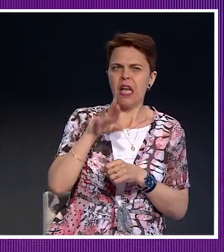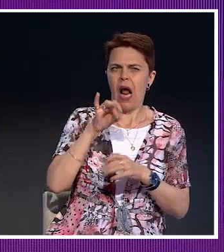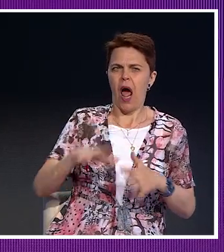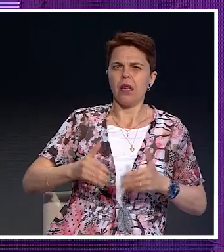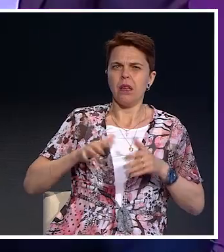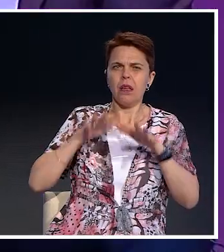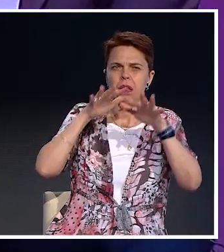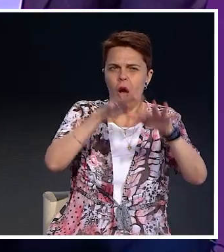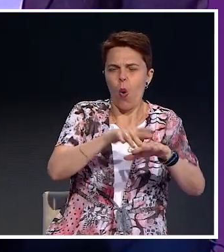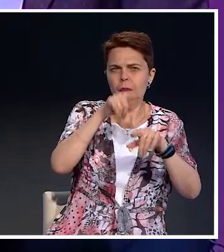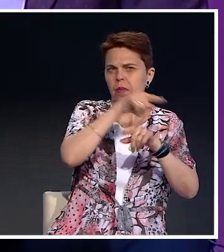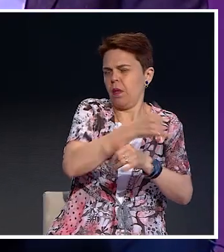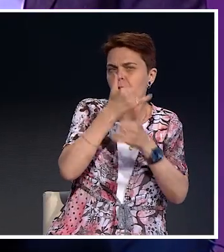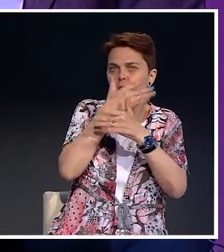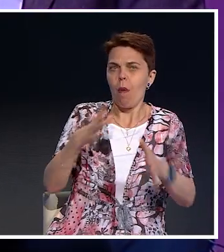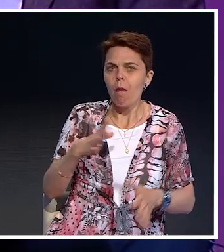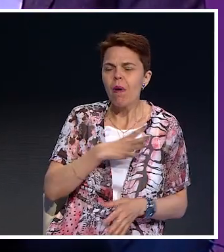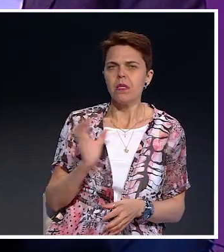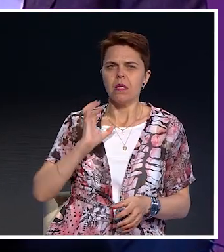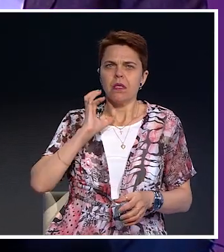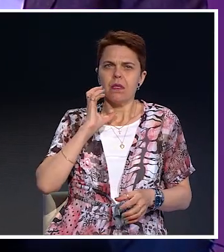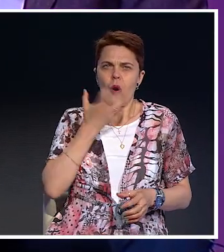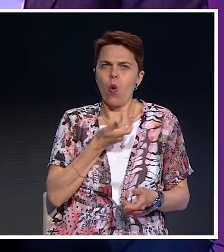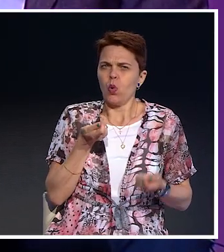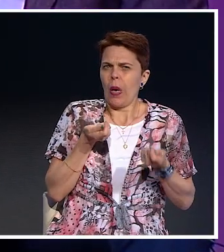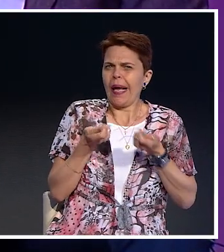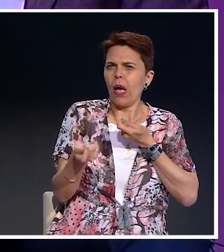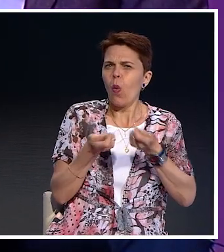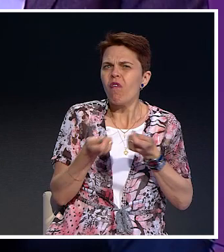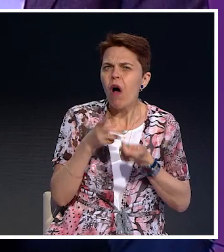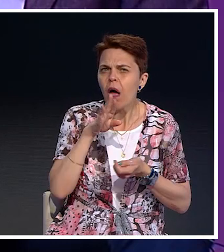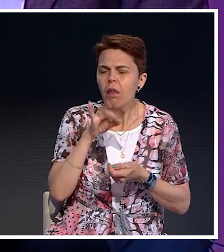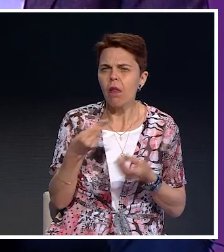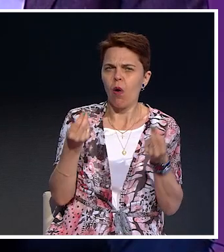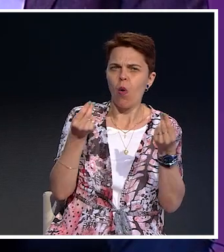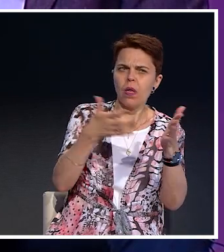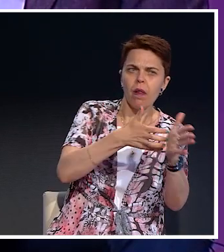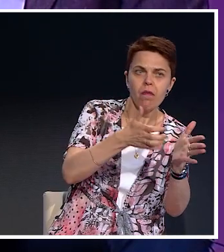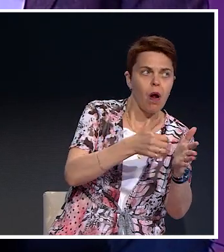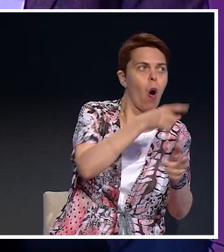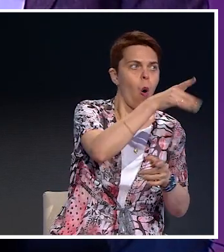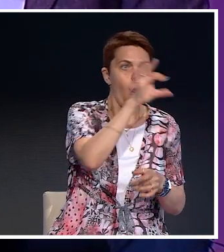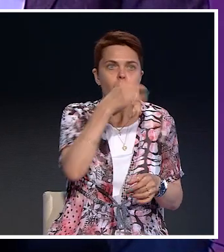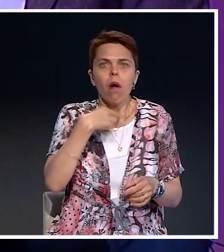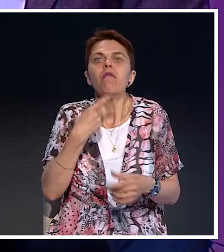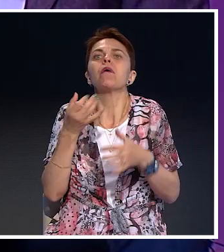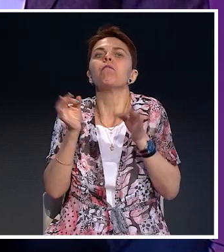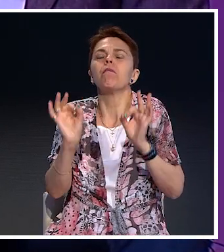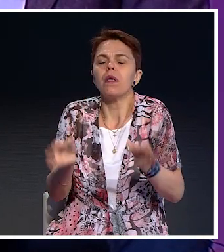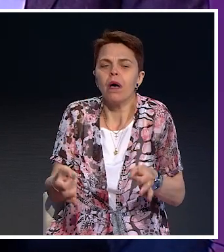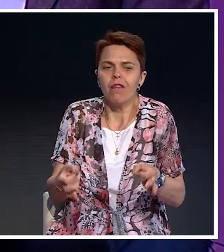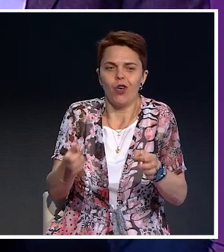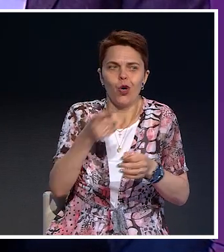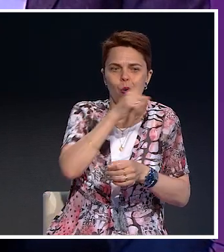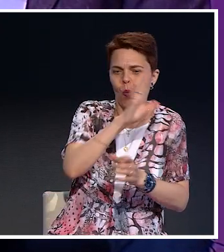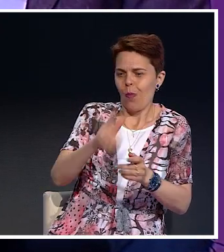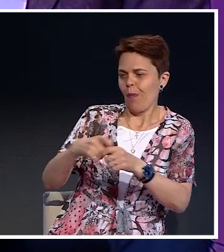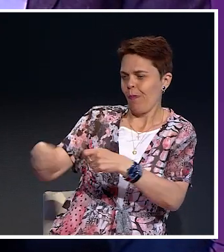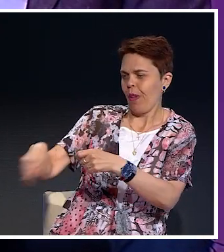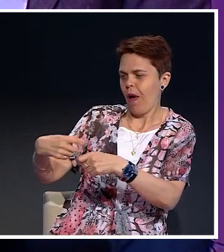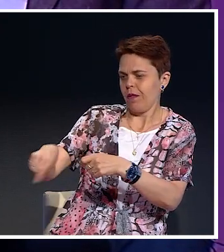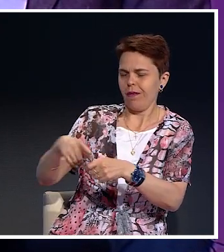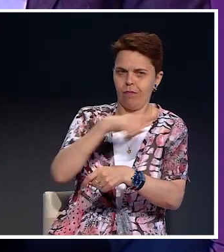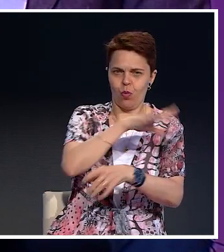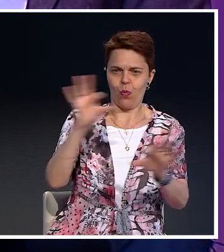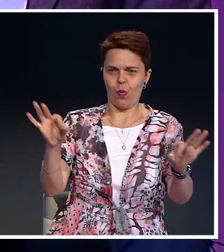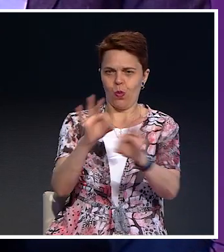да, там, ну, чи там серйозно чимось керувати, ну там грошей не вистачає. Оля абсолютно правильно каже, да, той, хто платить, той